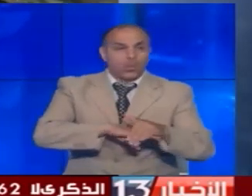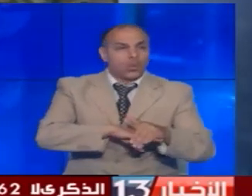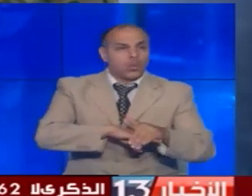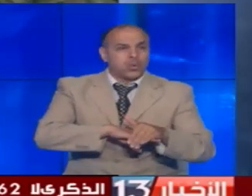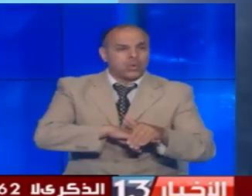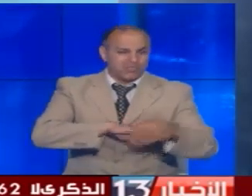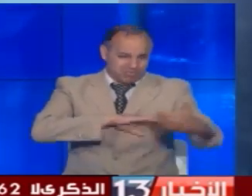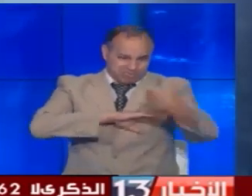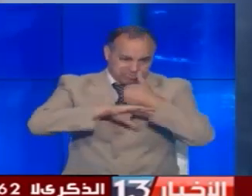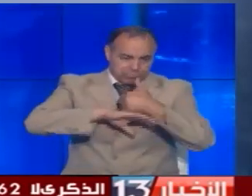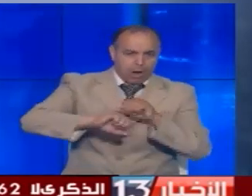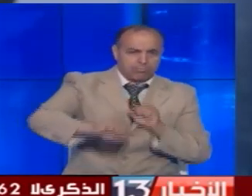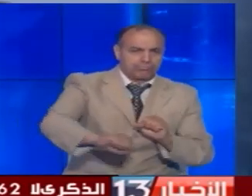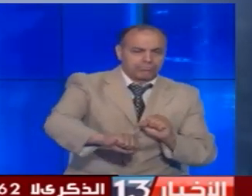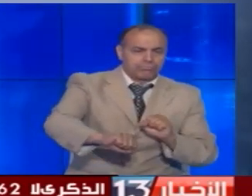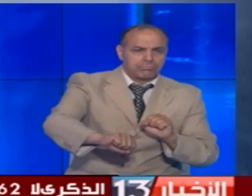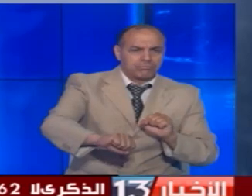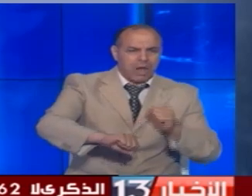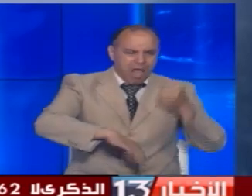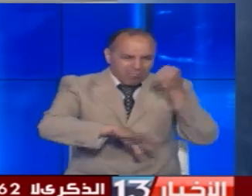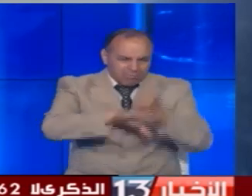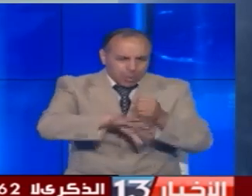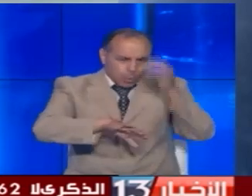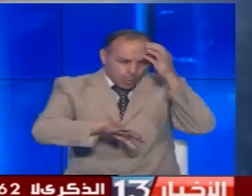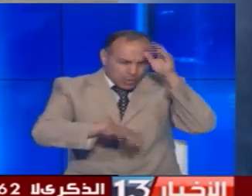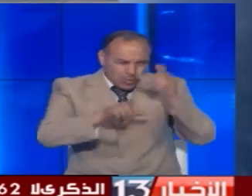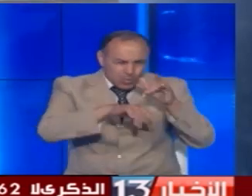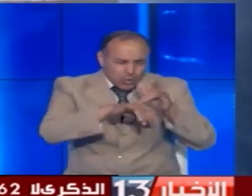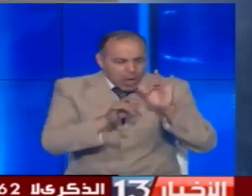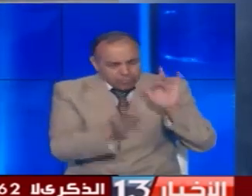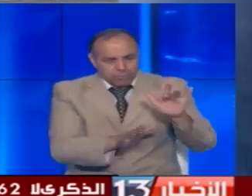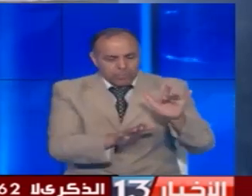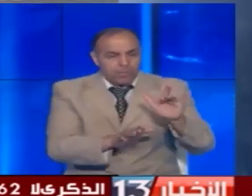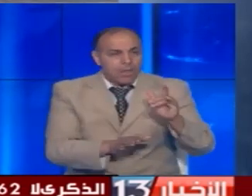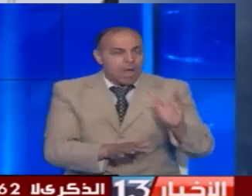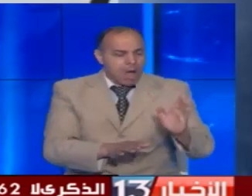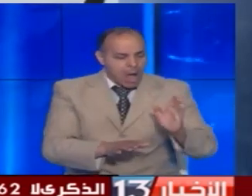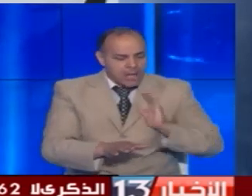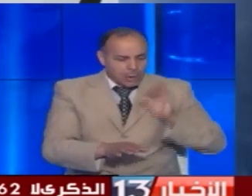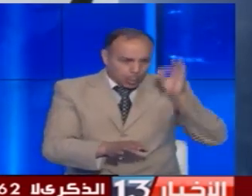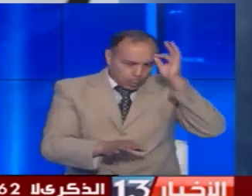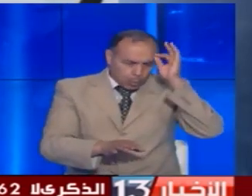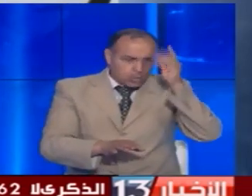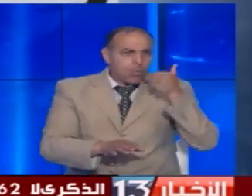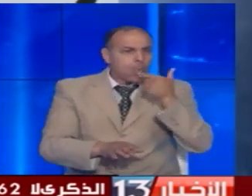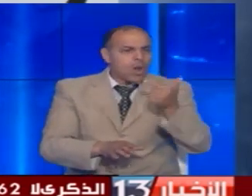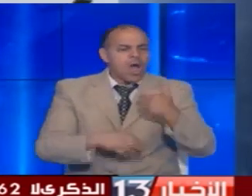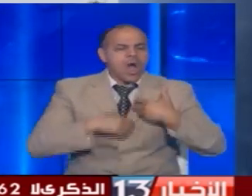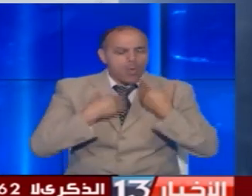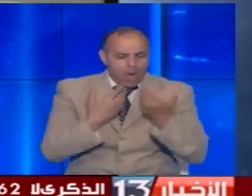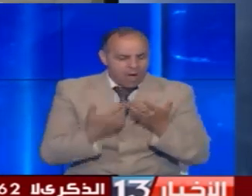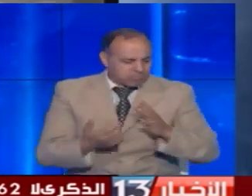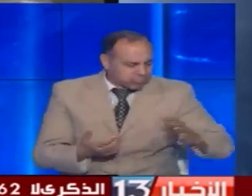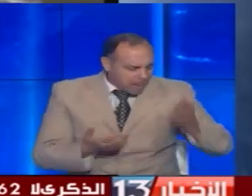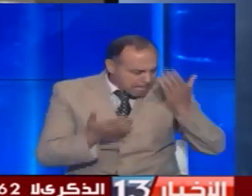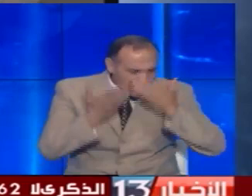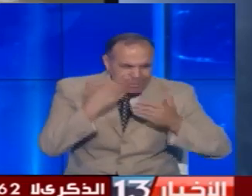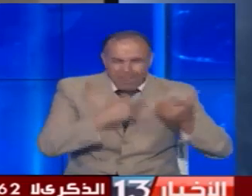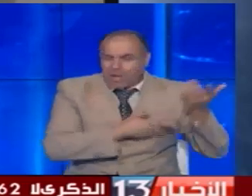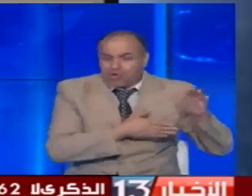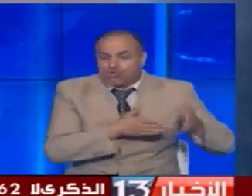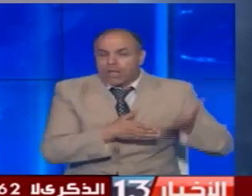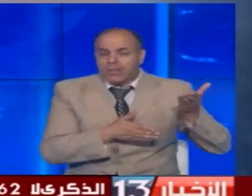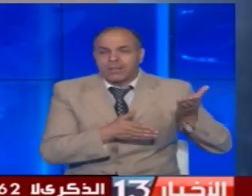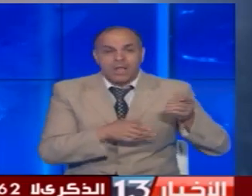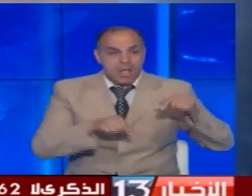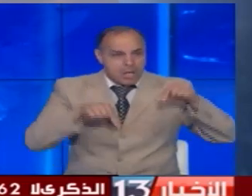أوصال كل نوايا الغدر بأمن البلاد والعباد. وقد دفع الجيش بسخاء أرواح أبطاله فداء للوطن،